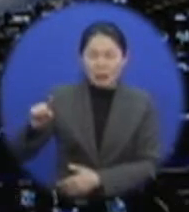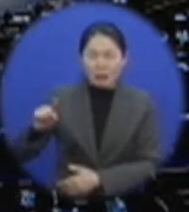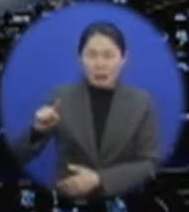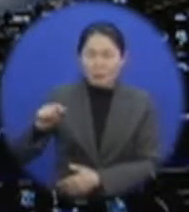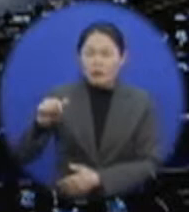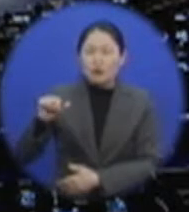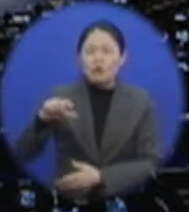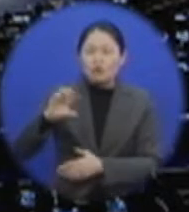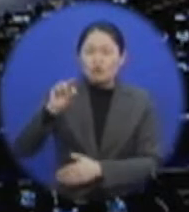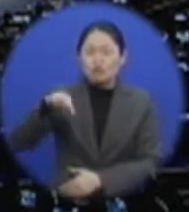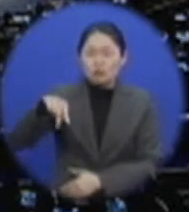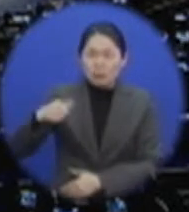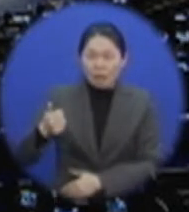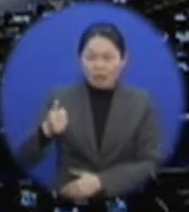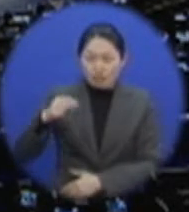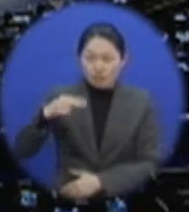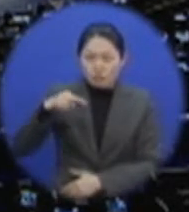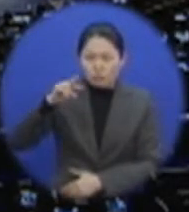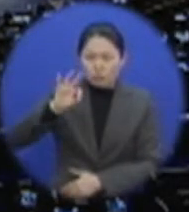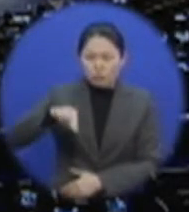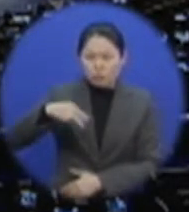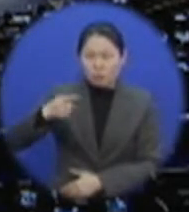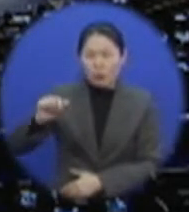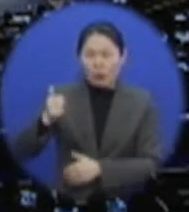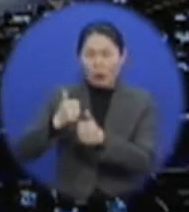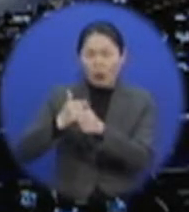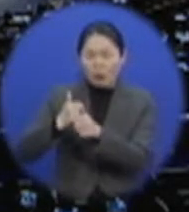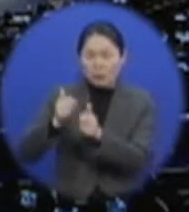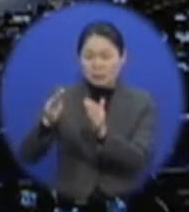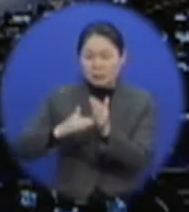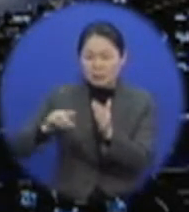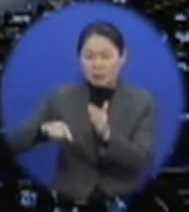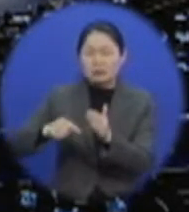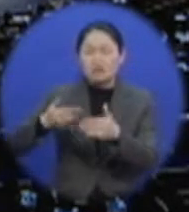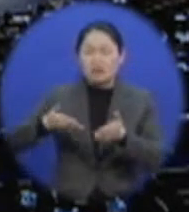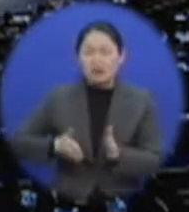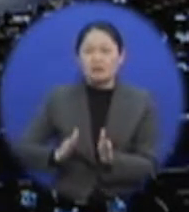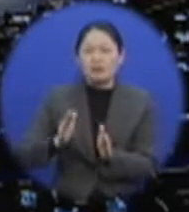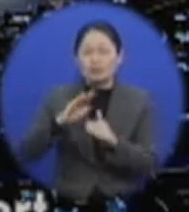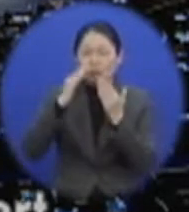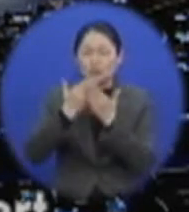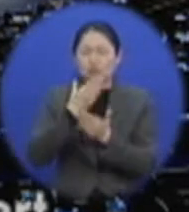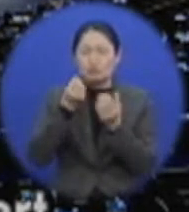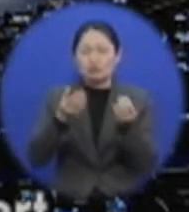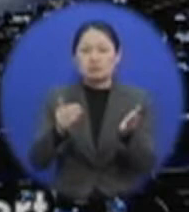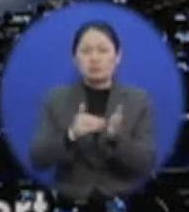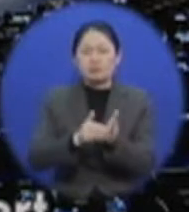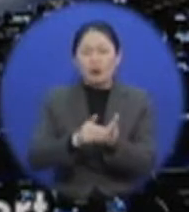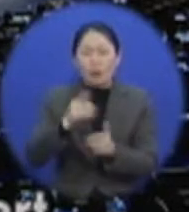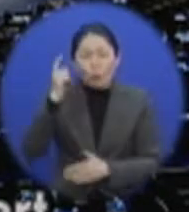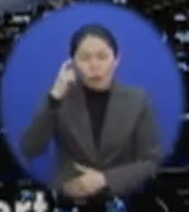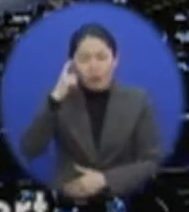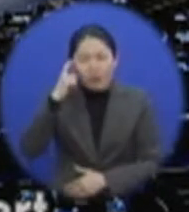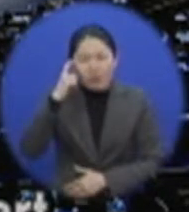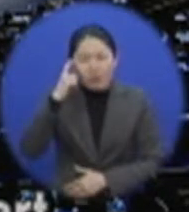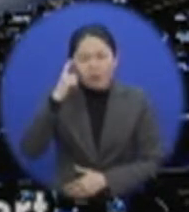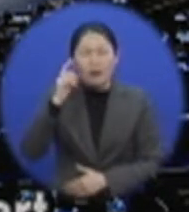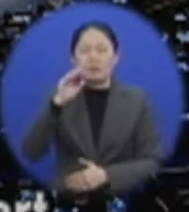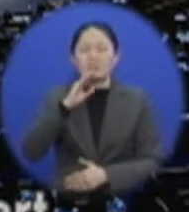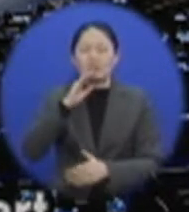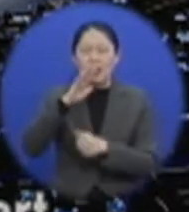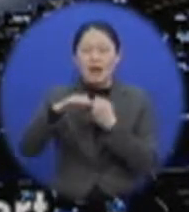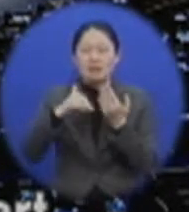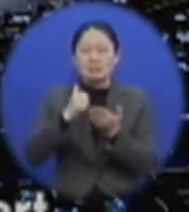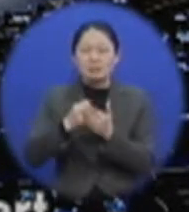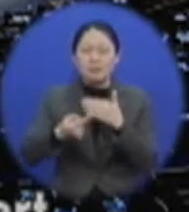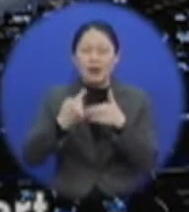도대체 유다가 왜 이런 복을 받았을까요 하나님의 마음에 가장 합해 있기 때문입니다